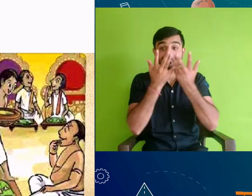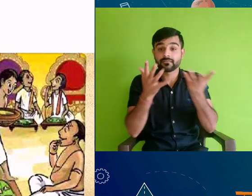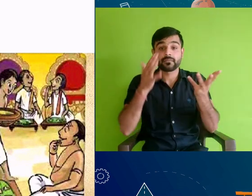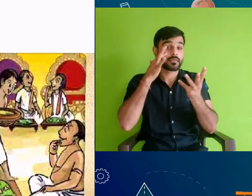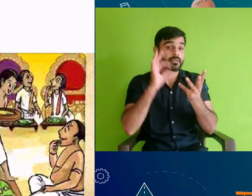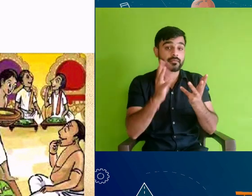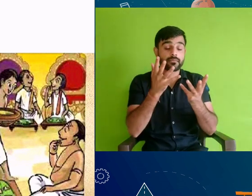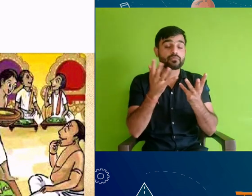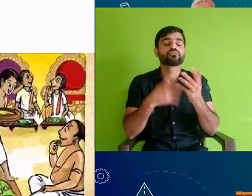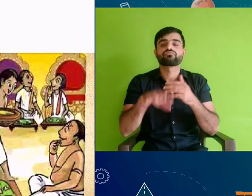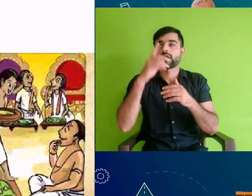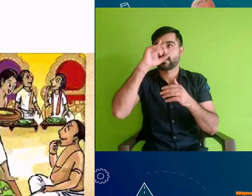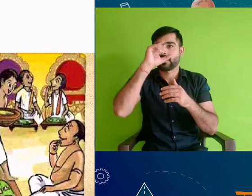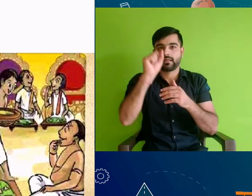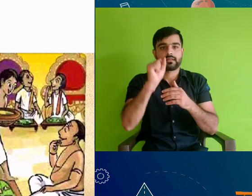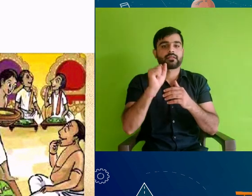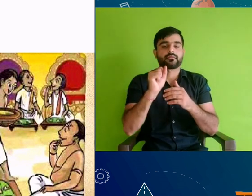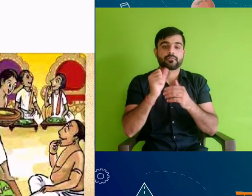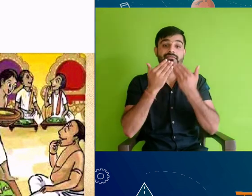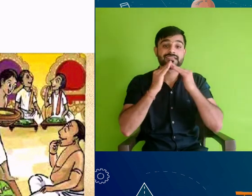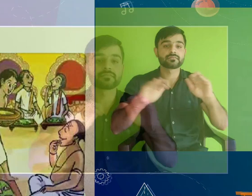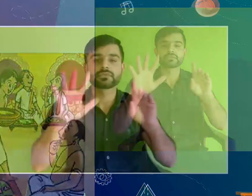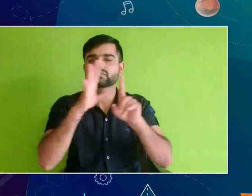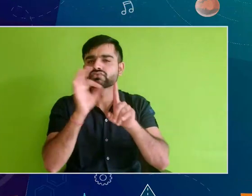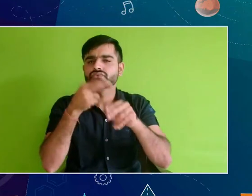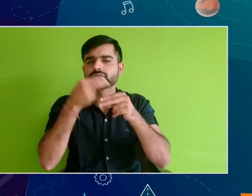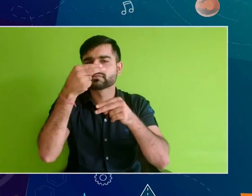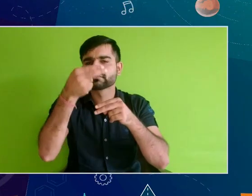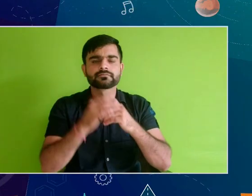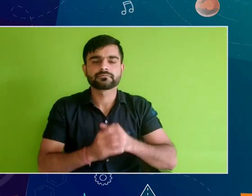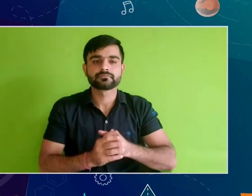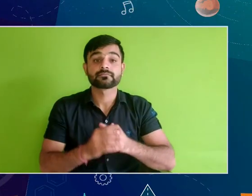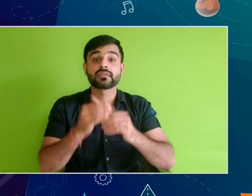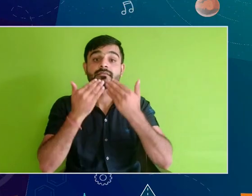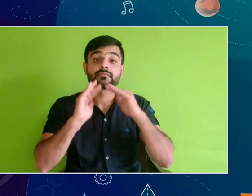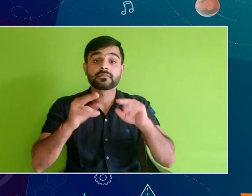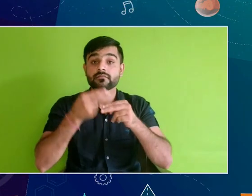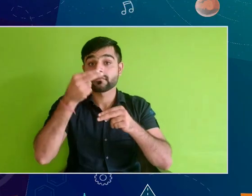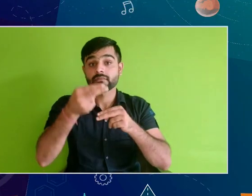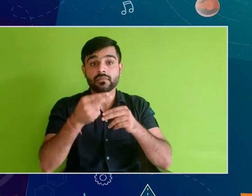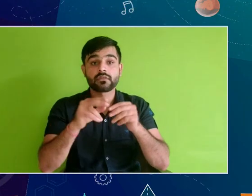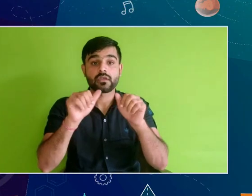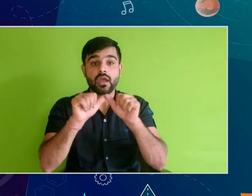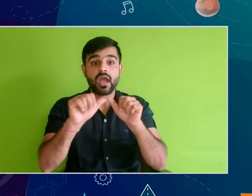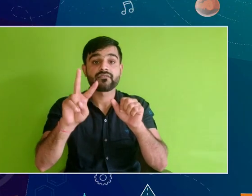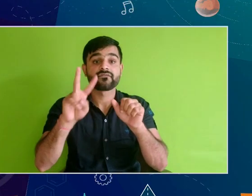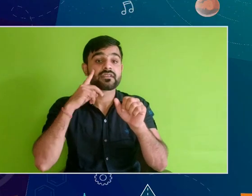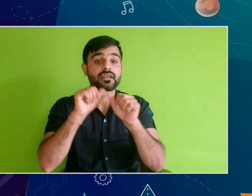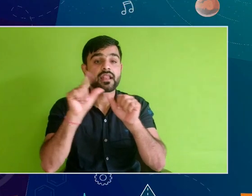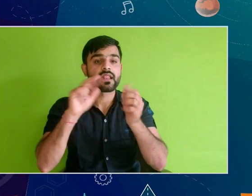हमें मेमोराइज करना है. तो उन्होंने क्या रखा नाम, उन्होंने नाम रखा अवियल. अवियल